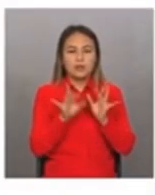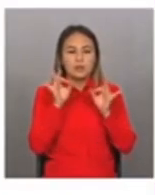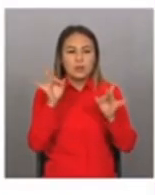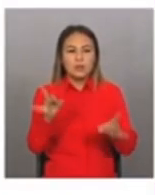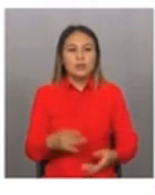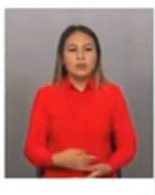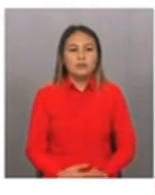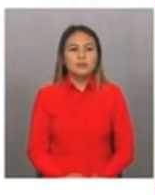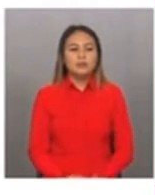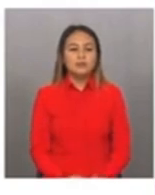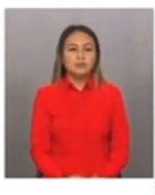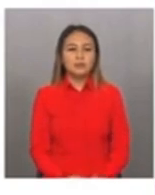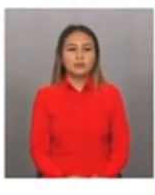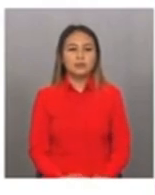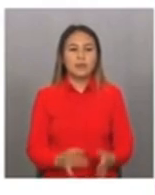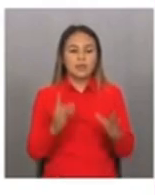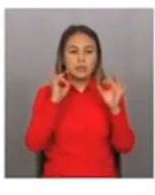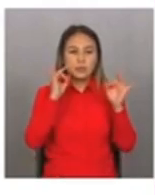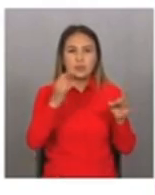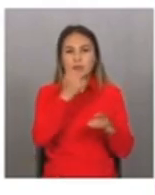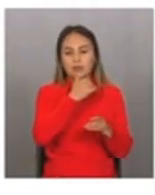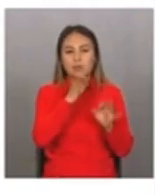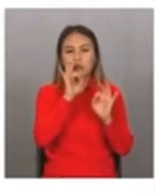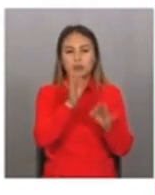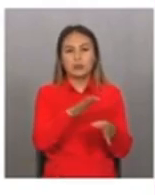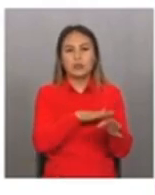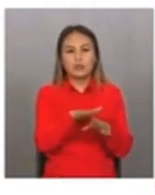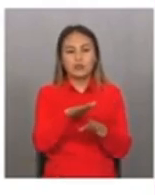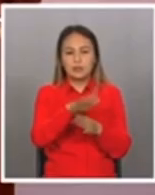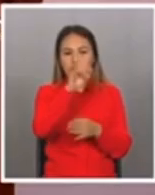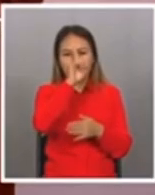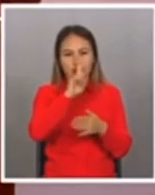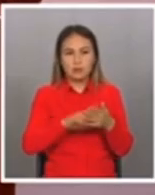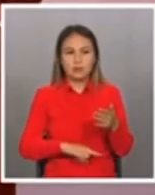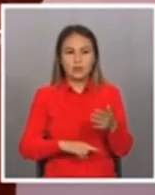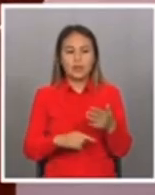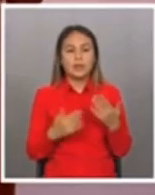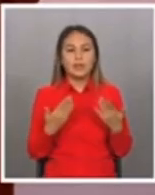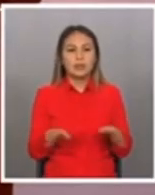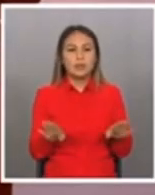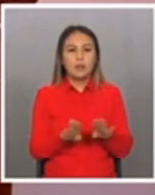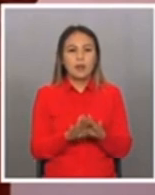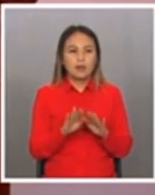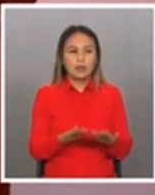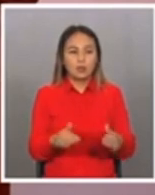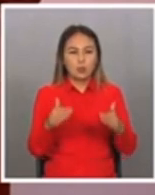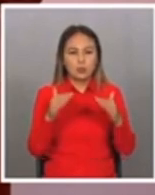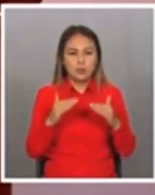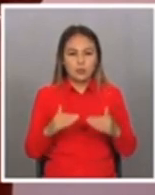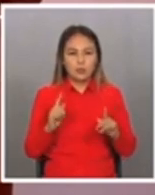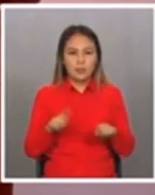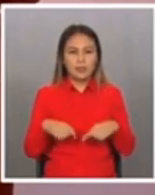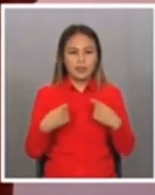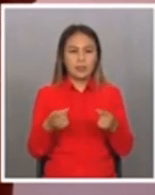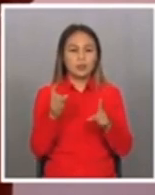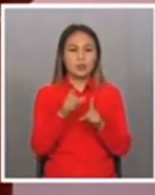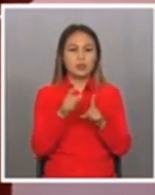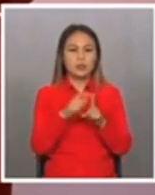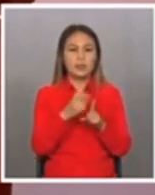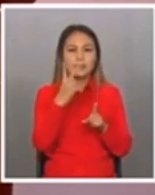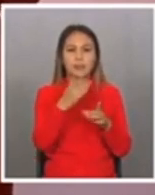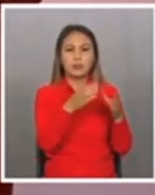дыбыс. Дыбыстық талдауды дұрыс жасағандарыңа сенемін. Енді балалар, төмендегі берілген сөздерді екі